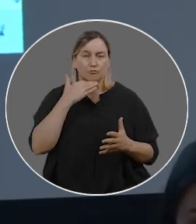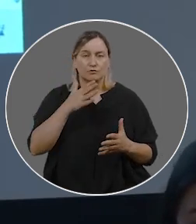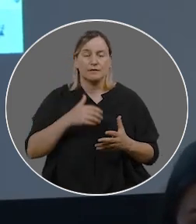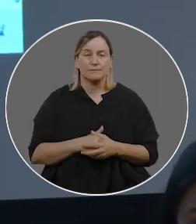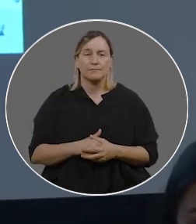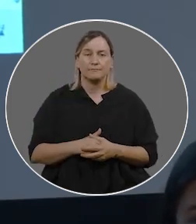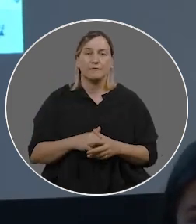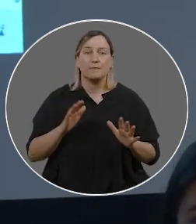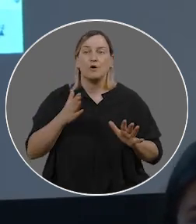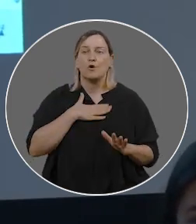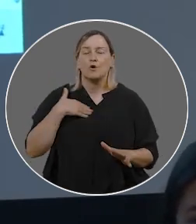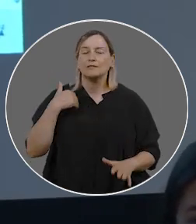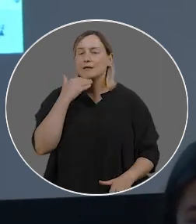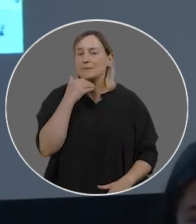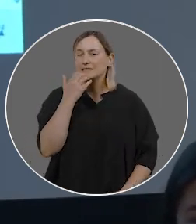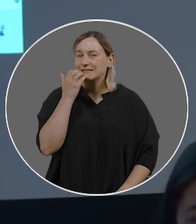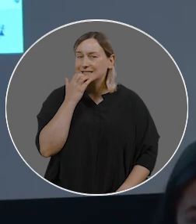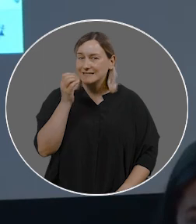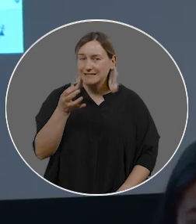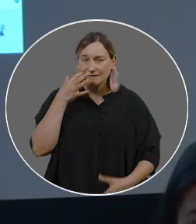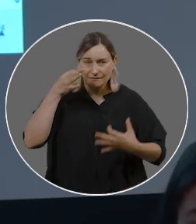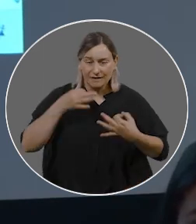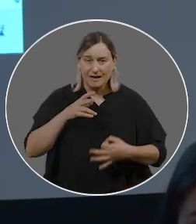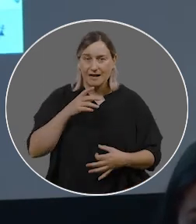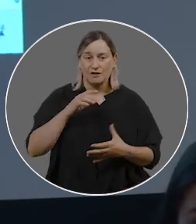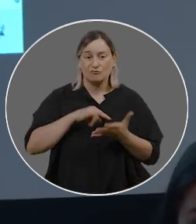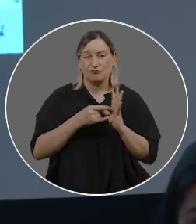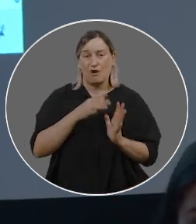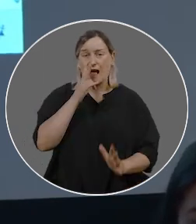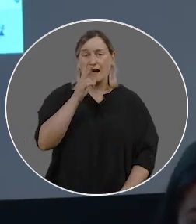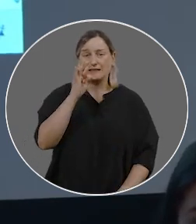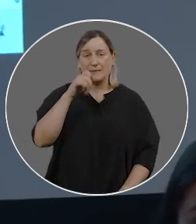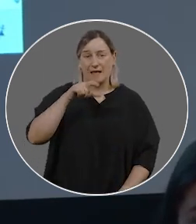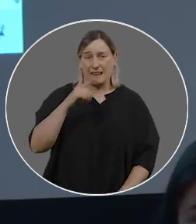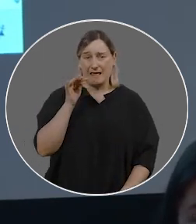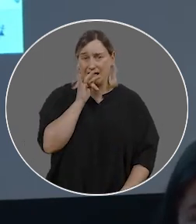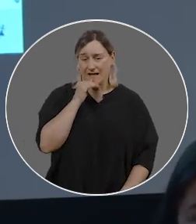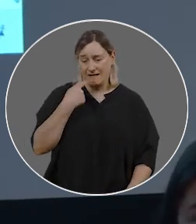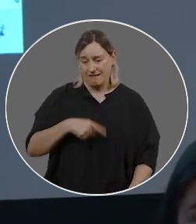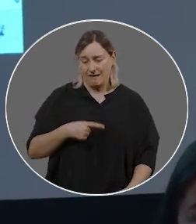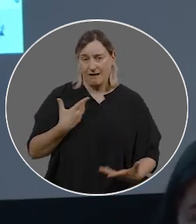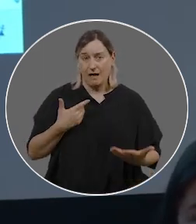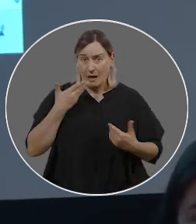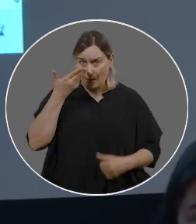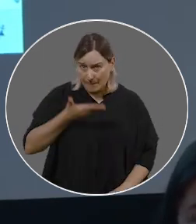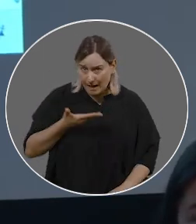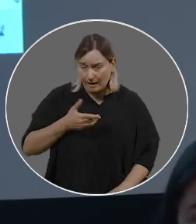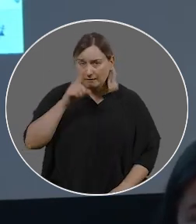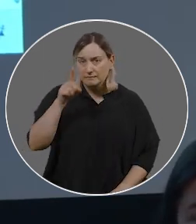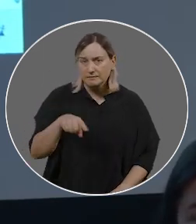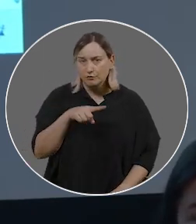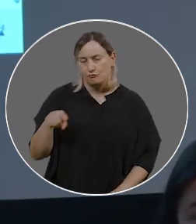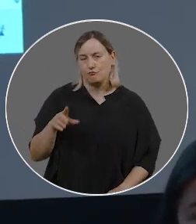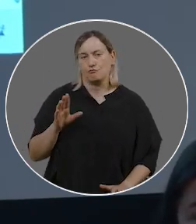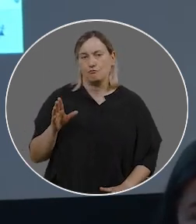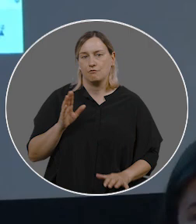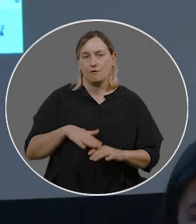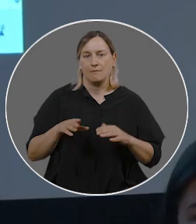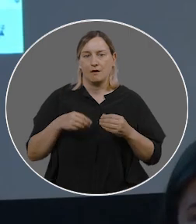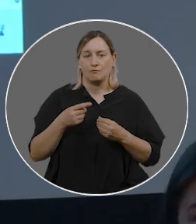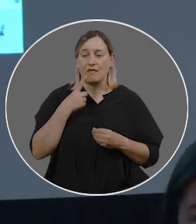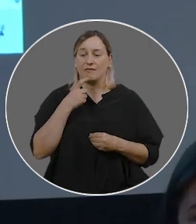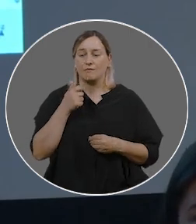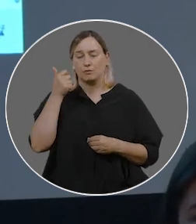sobretot voldria saber això, si la solució HTML que existeix és vàlida, i llavors el que tindríem és una dificultat en